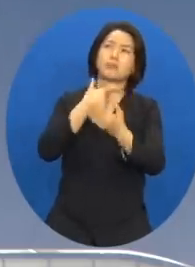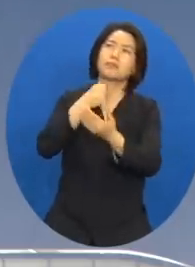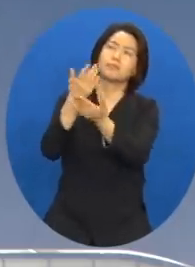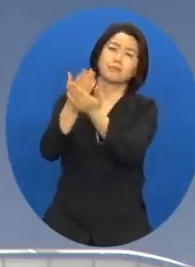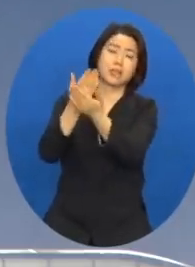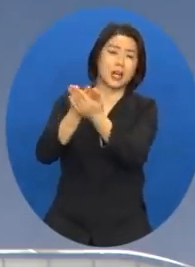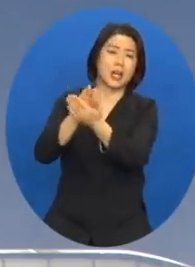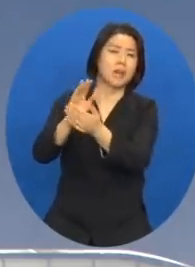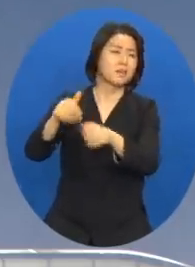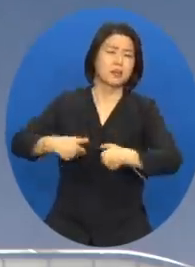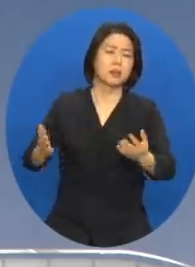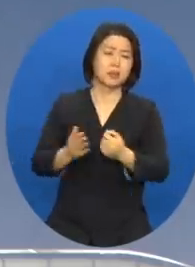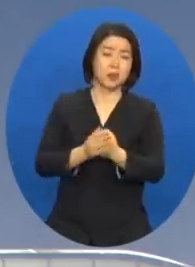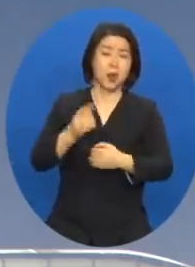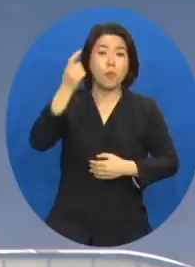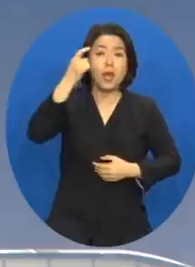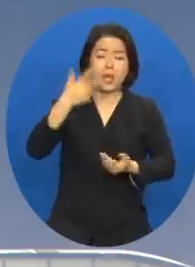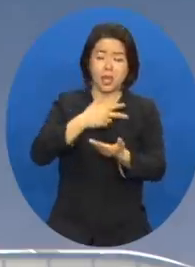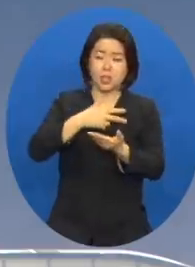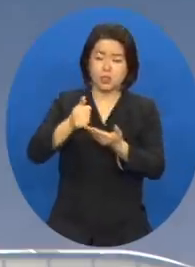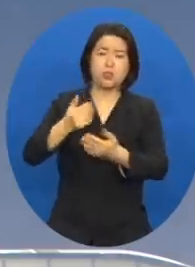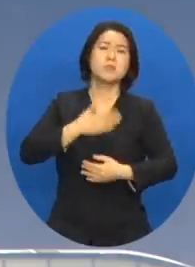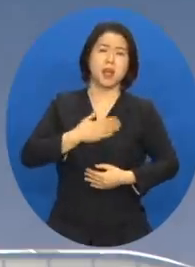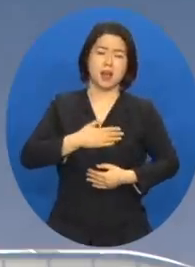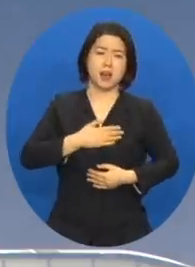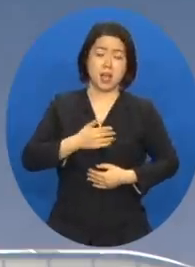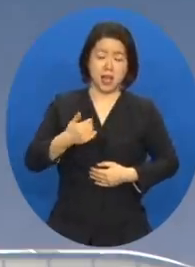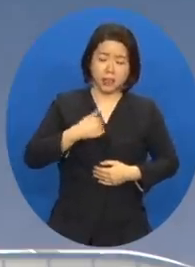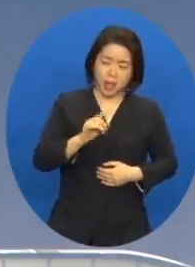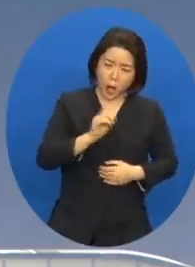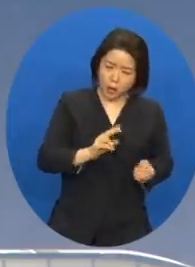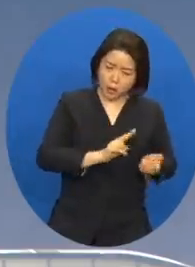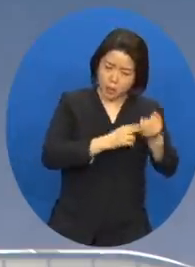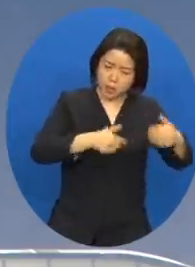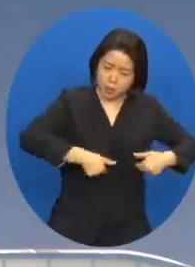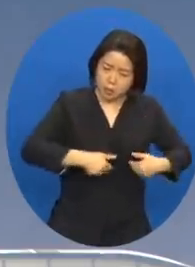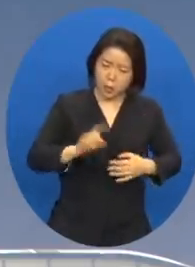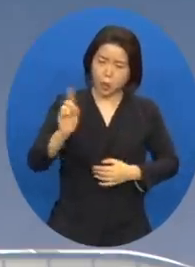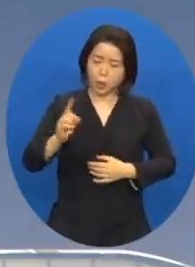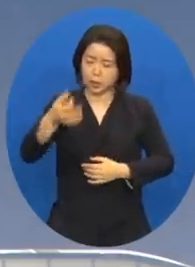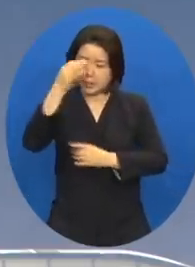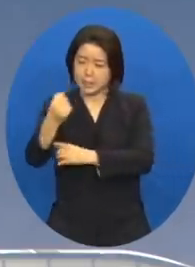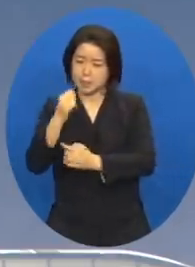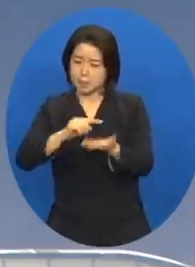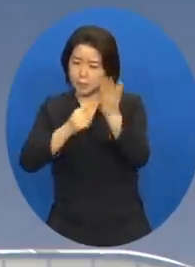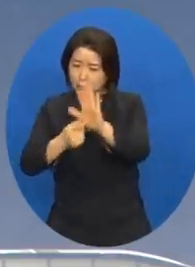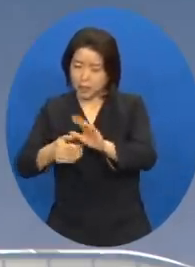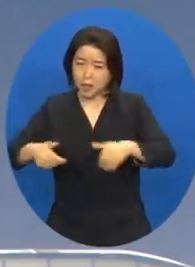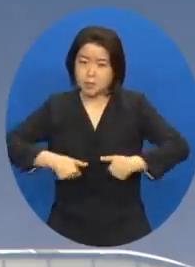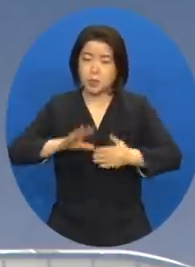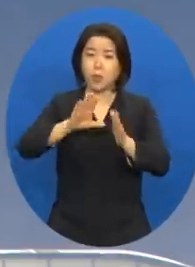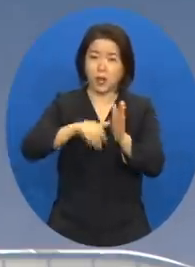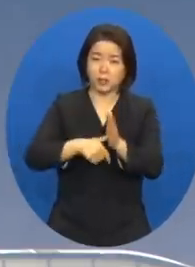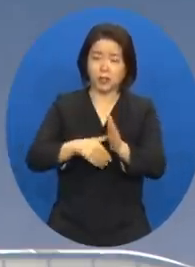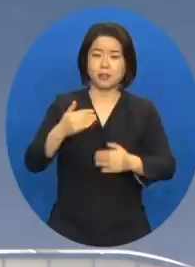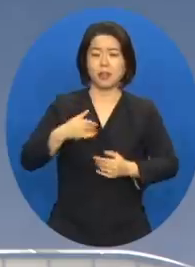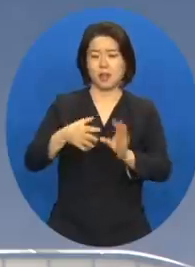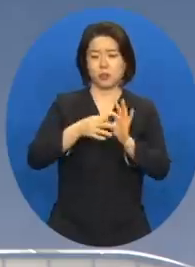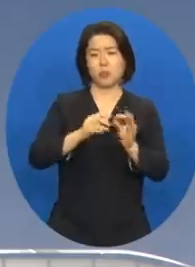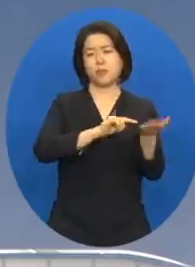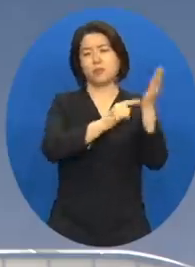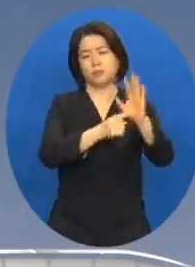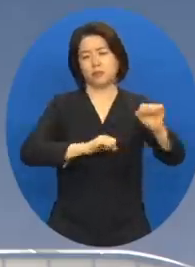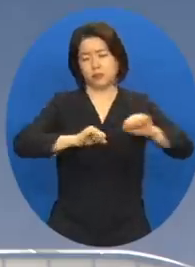주님이 아세요. 나에게 어떤 기적이 필요하고 하나님께서 어떤 능력을 나타내셔야 할 때는 나를 통해